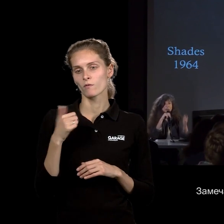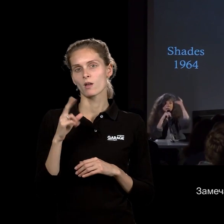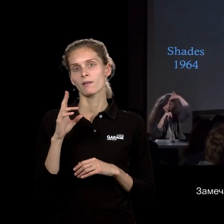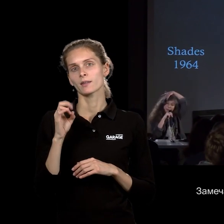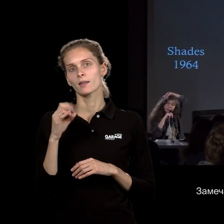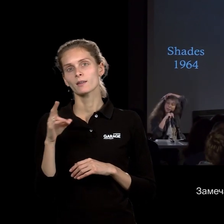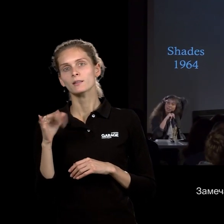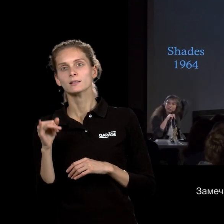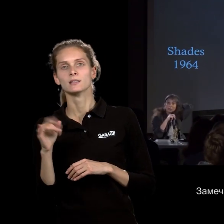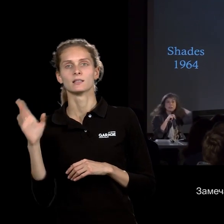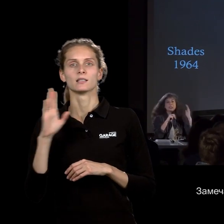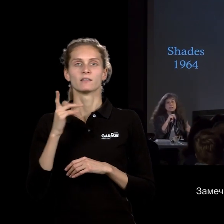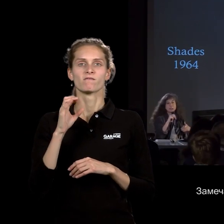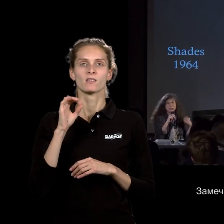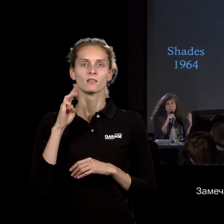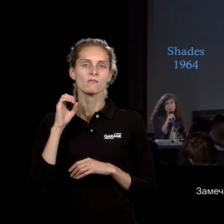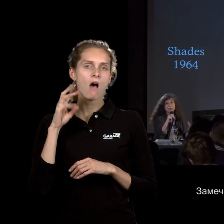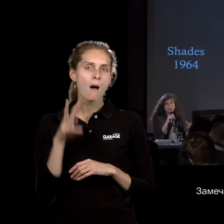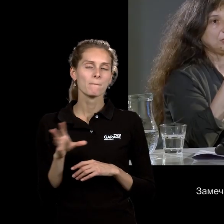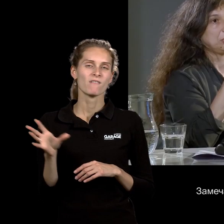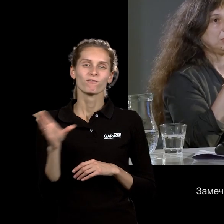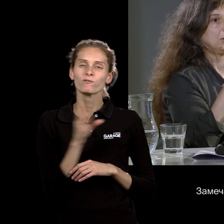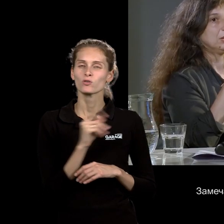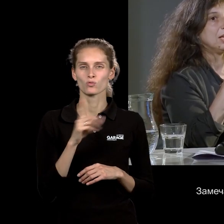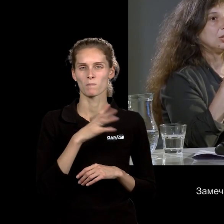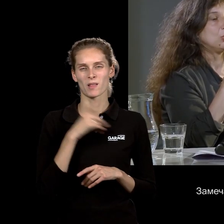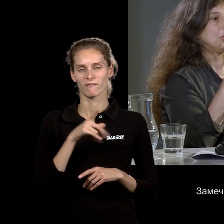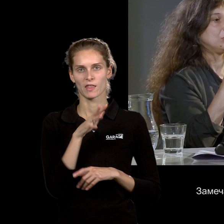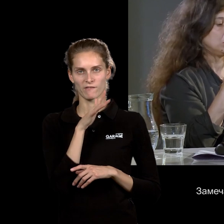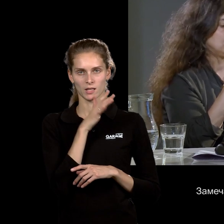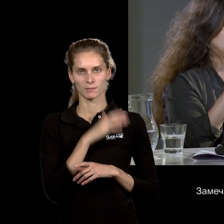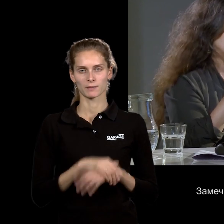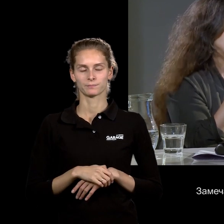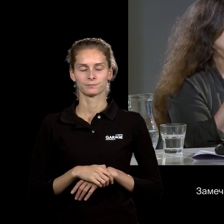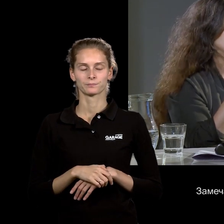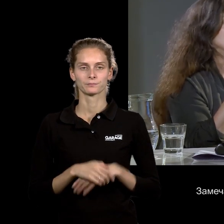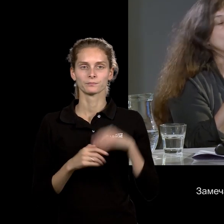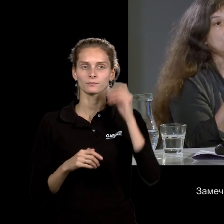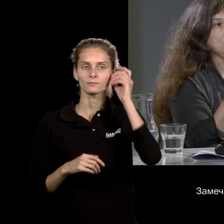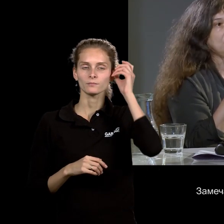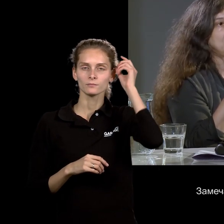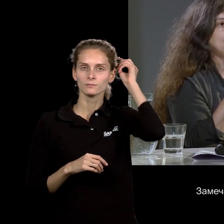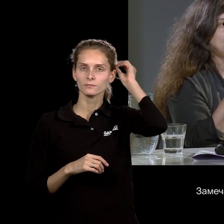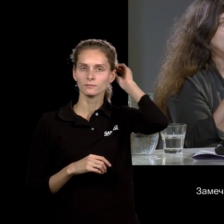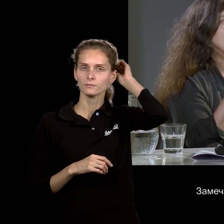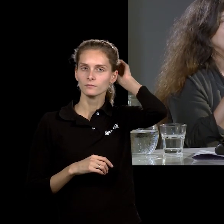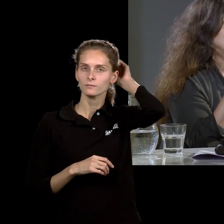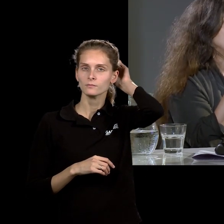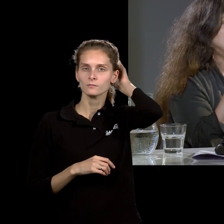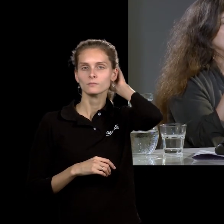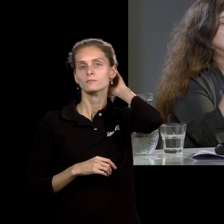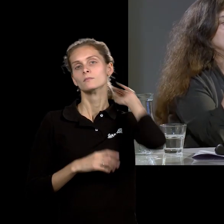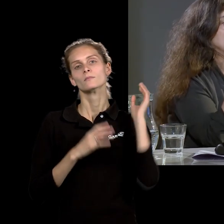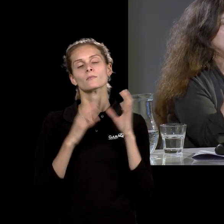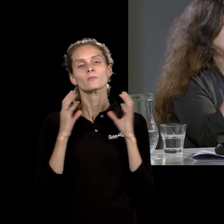та работа с коллаж из информации, которую он делает, тоже не сводится, но это такая немножко постерная вещь совсем, но